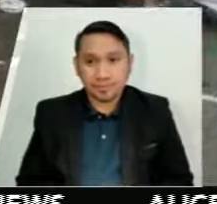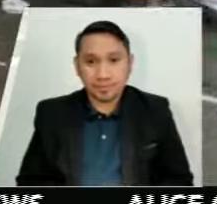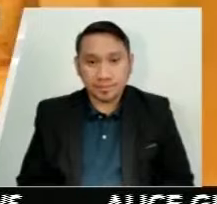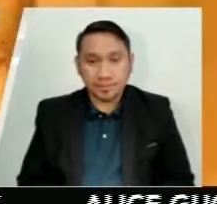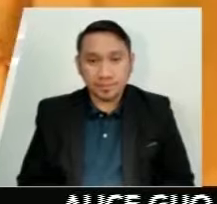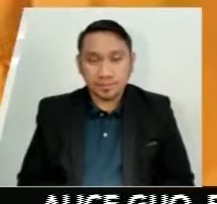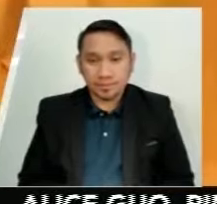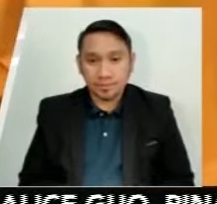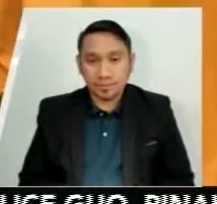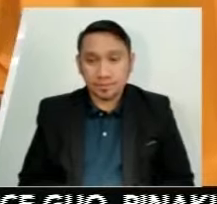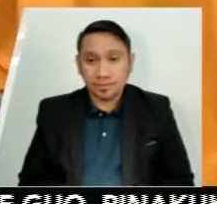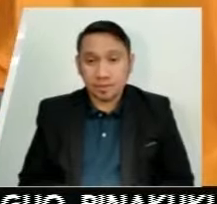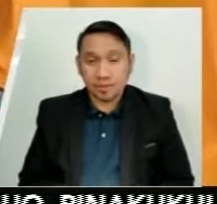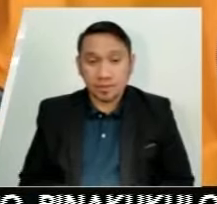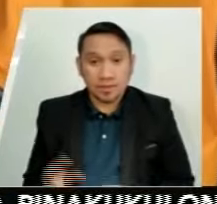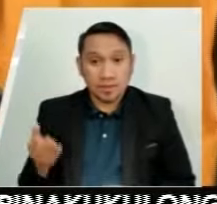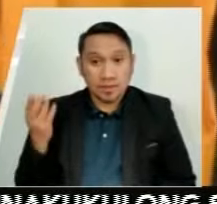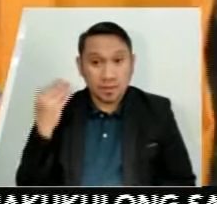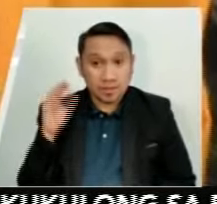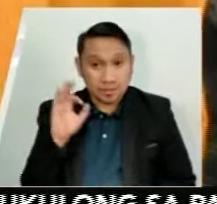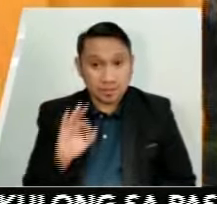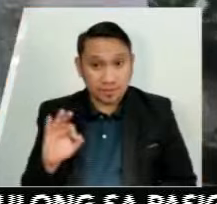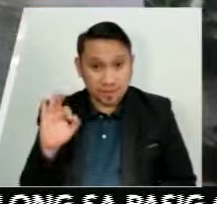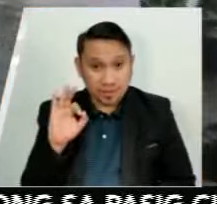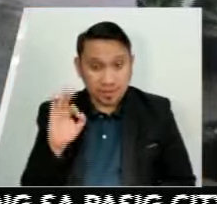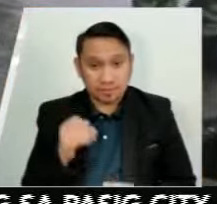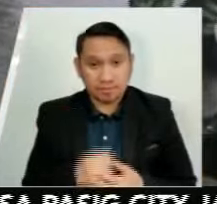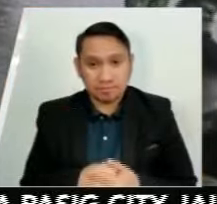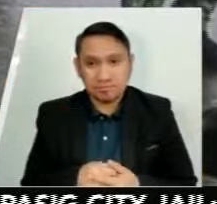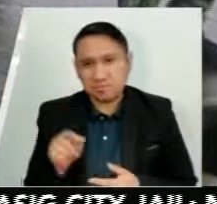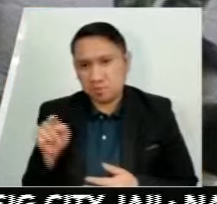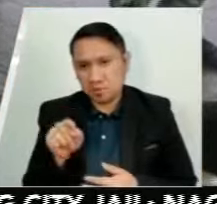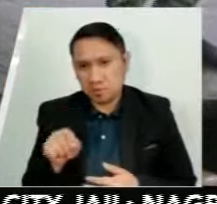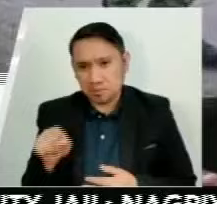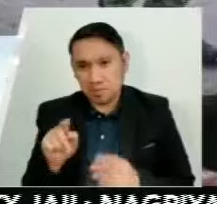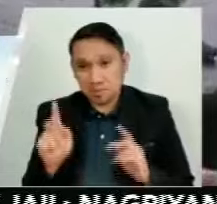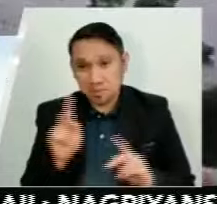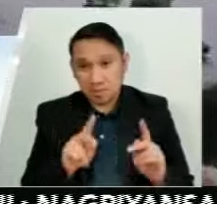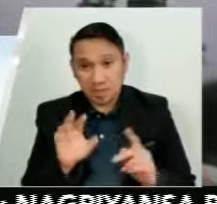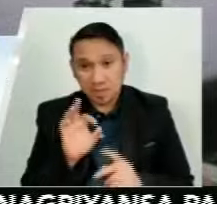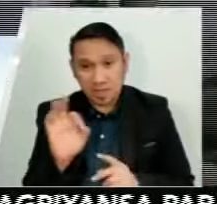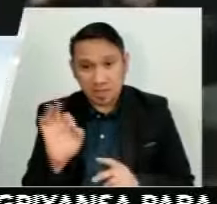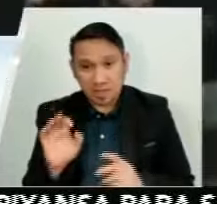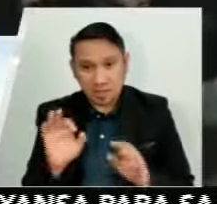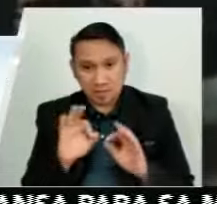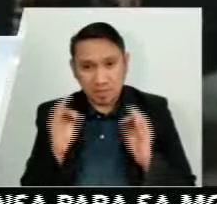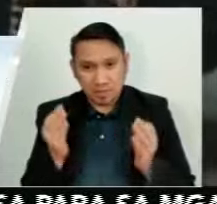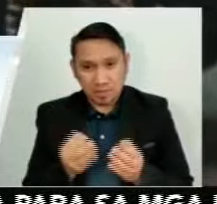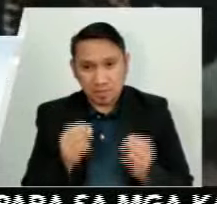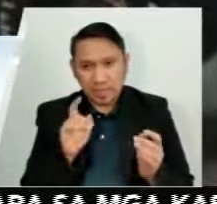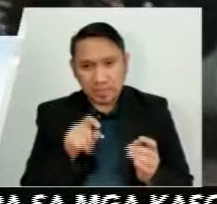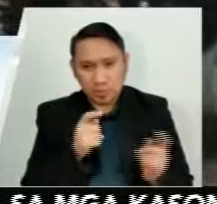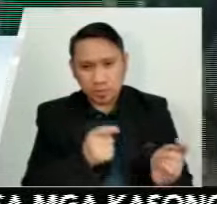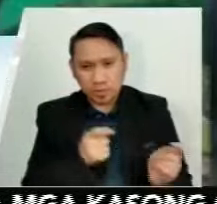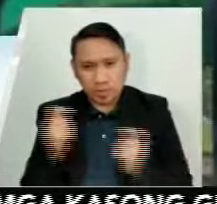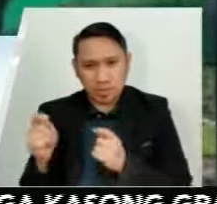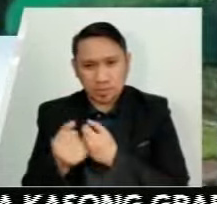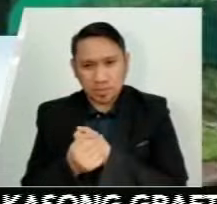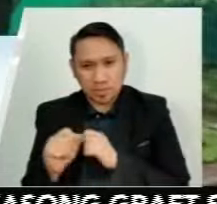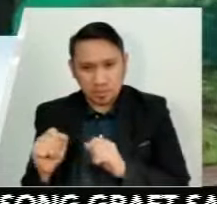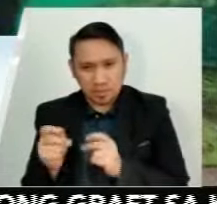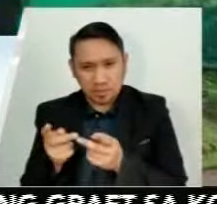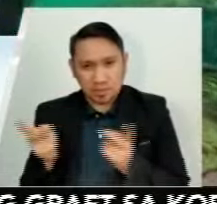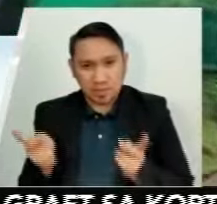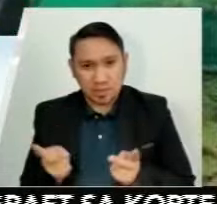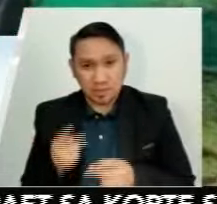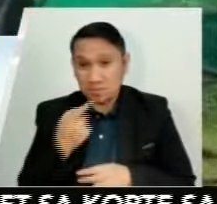Noong nakaraang Biyernes, napilitang lumikas ang mahigit 900 pamilya mula sa bayan ng La Castellana sa Negros Occidental dahil sa